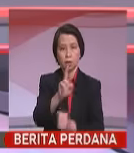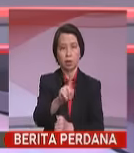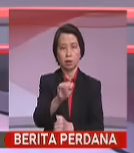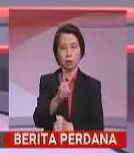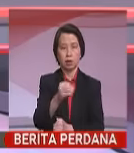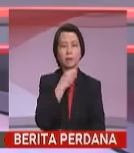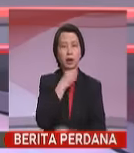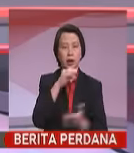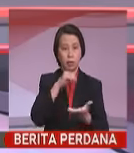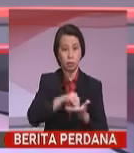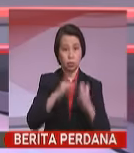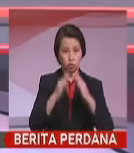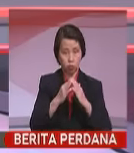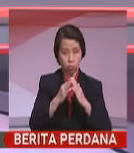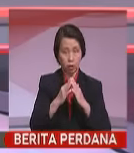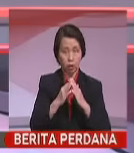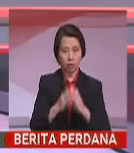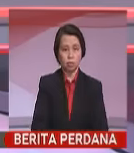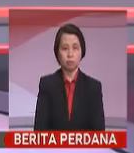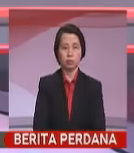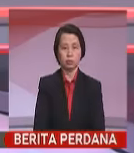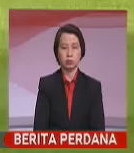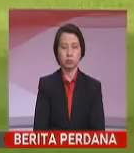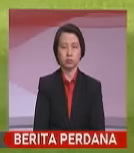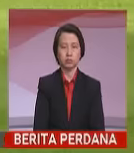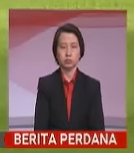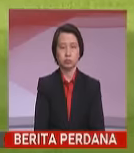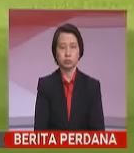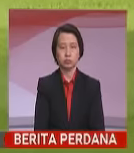di kediamannya di Ipoh.